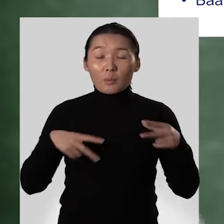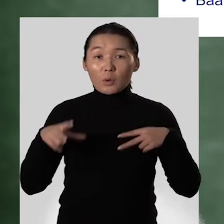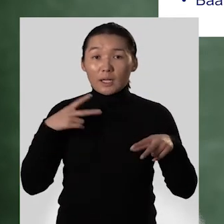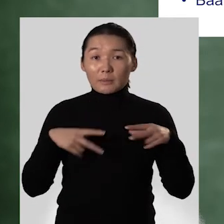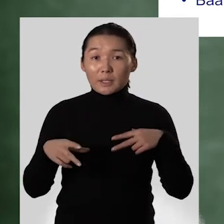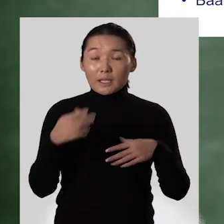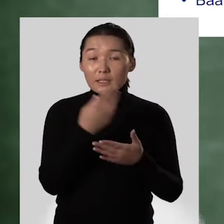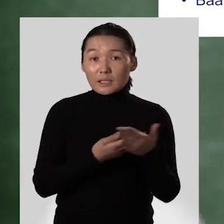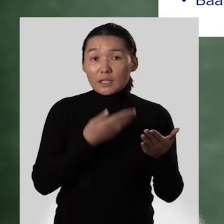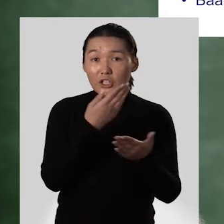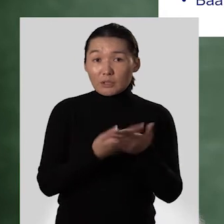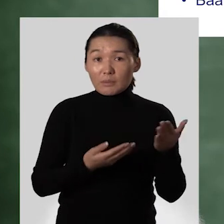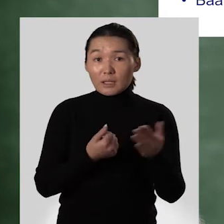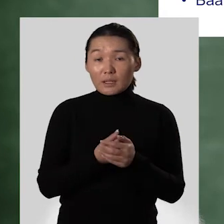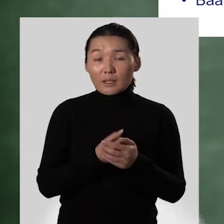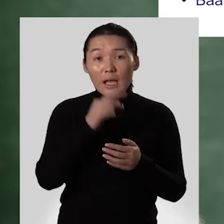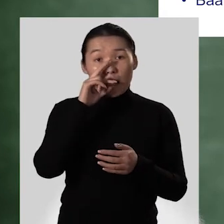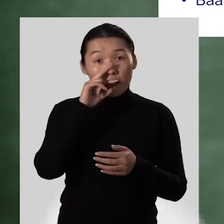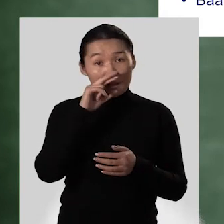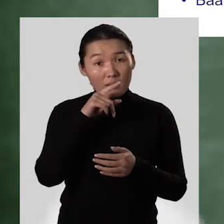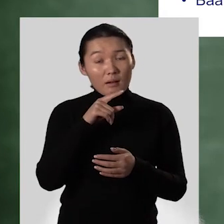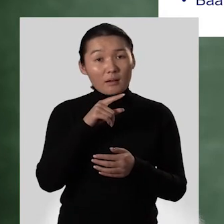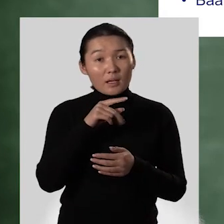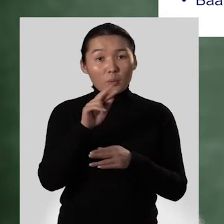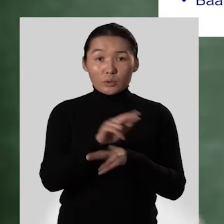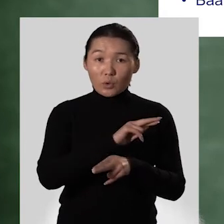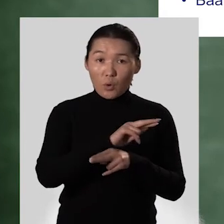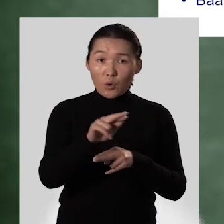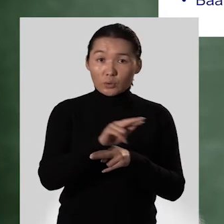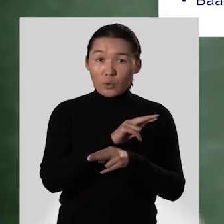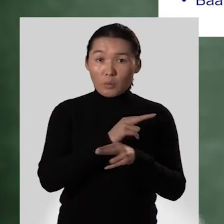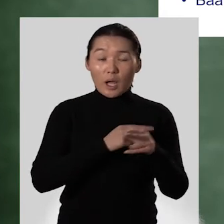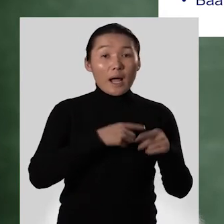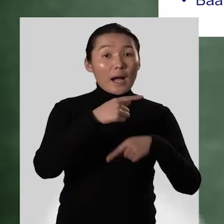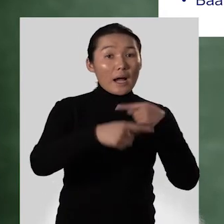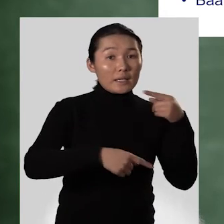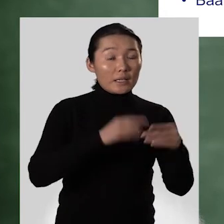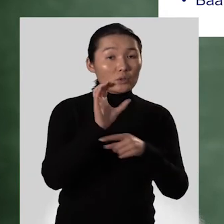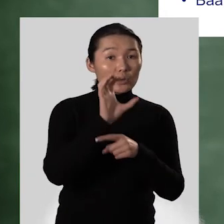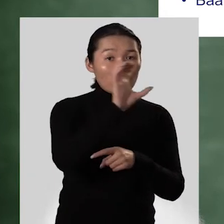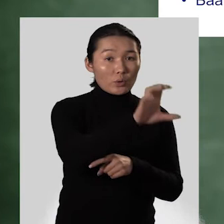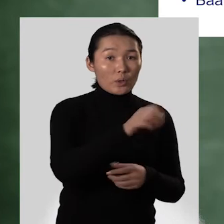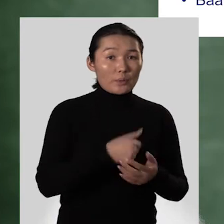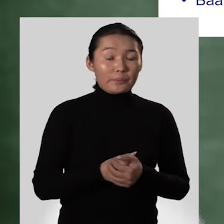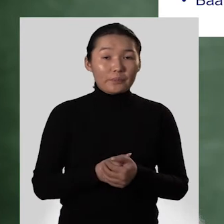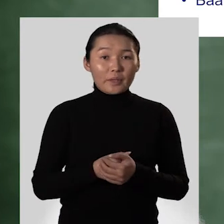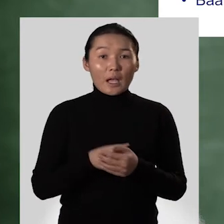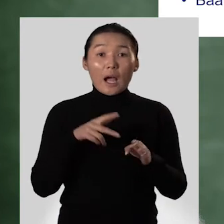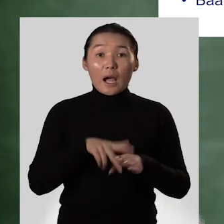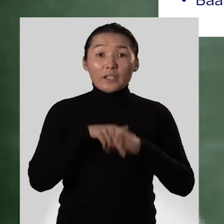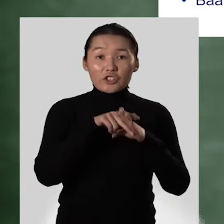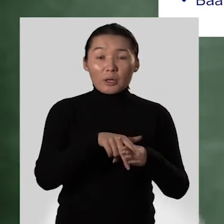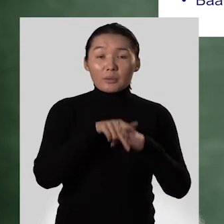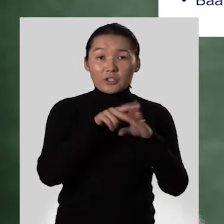Мугалимиңердин кеңеши менен каталарыңар болсо оңдоп, кайра жөнөткүлө. Ат чабыш